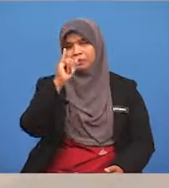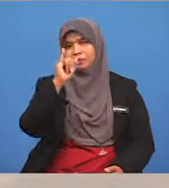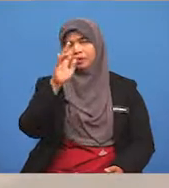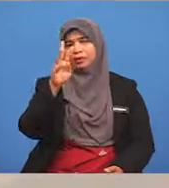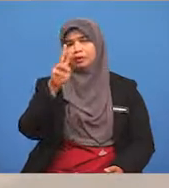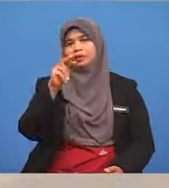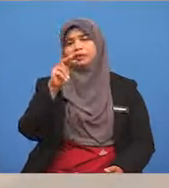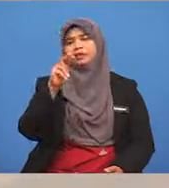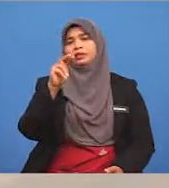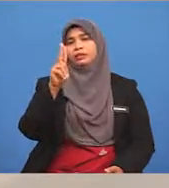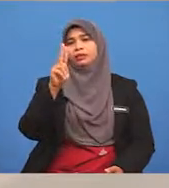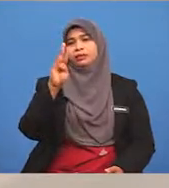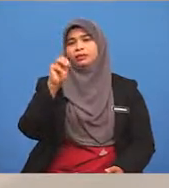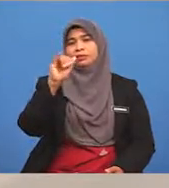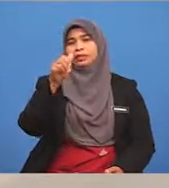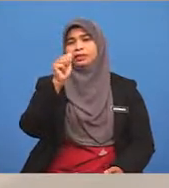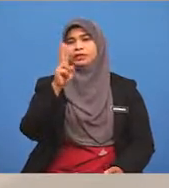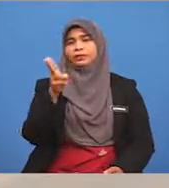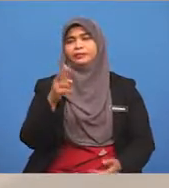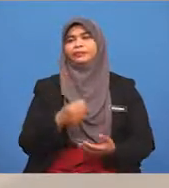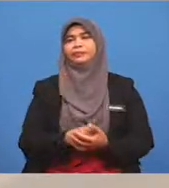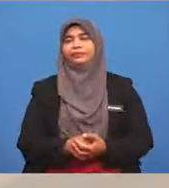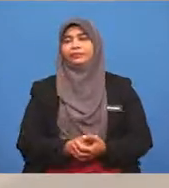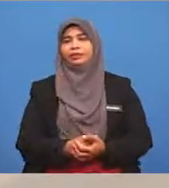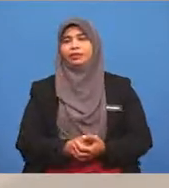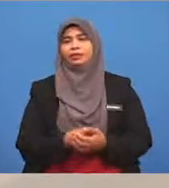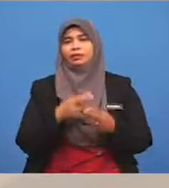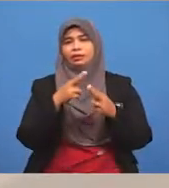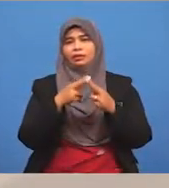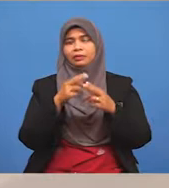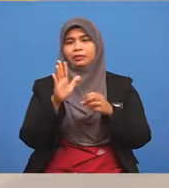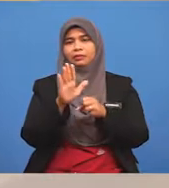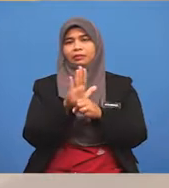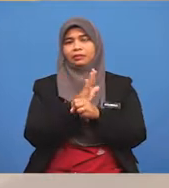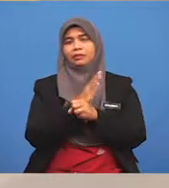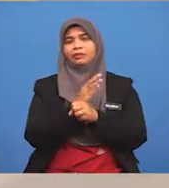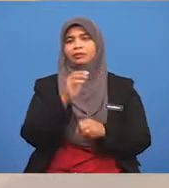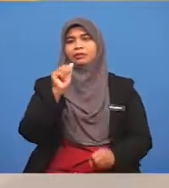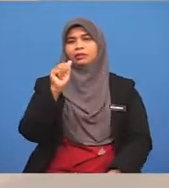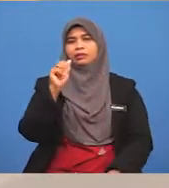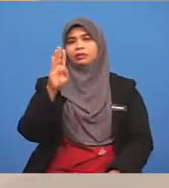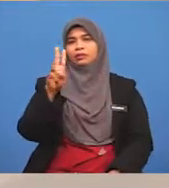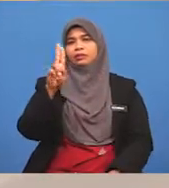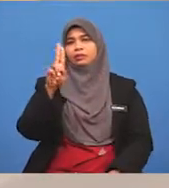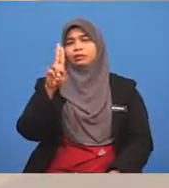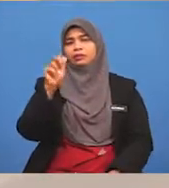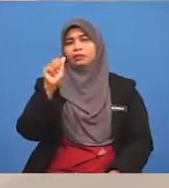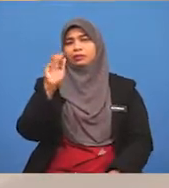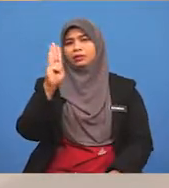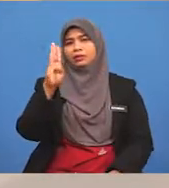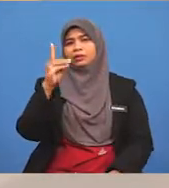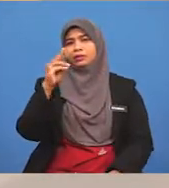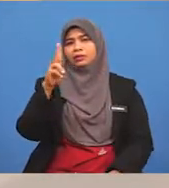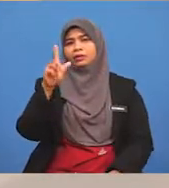penyusun Sunan Ibn Majah. Nama penuh beliau ialah Abu Abdullah Muhammad